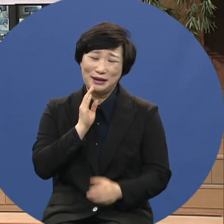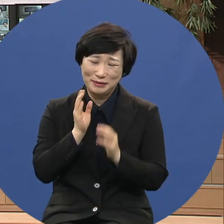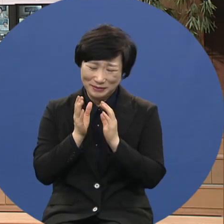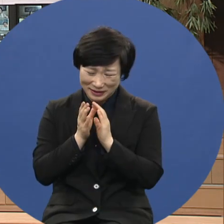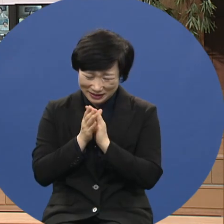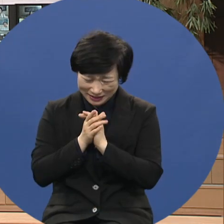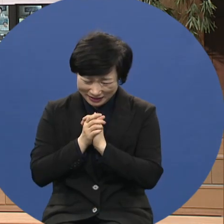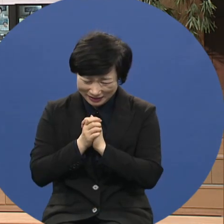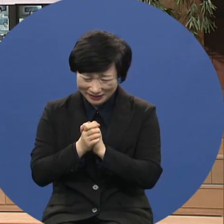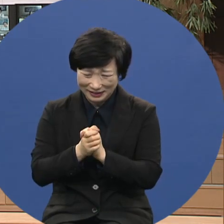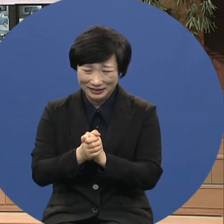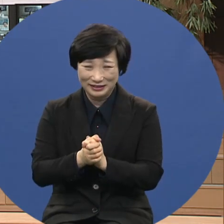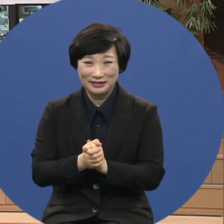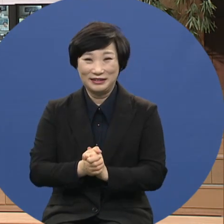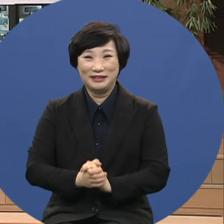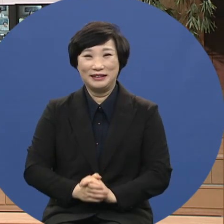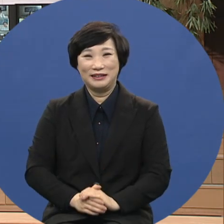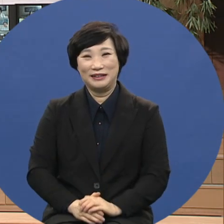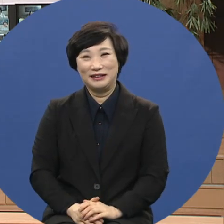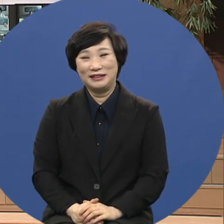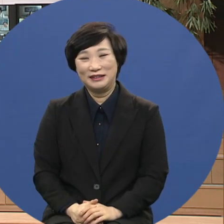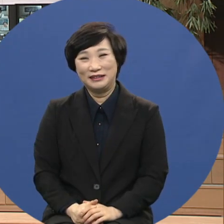은혜.